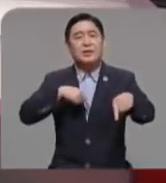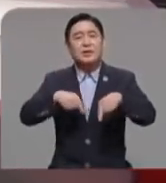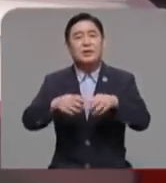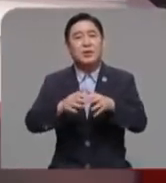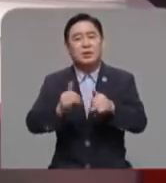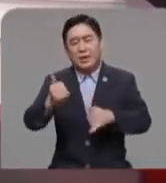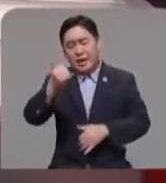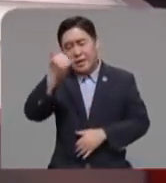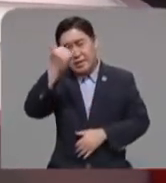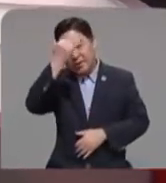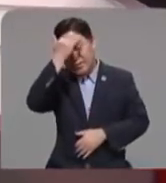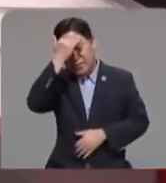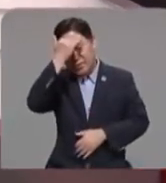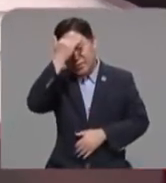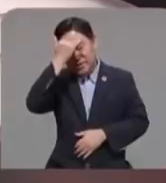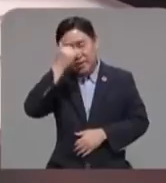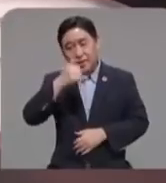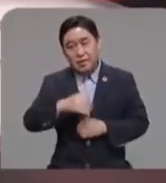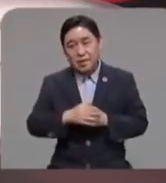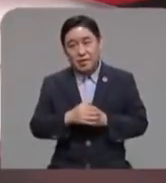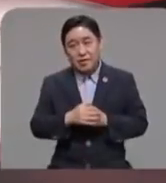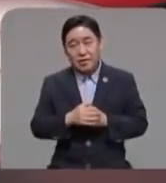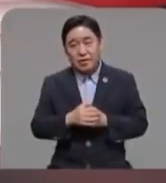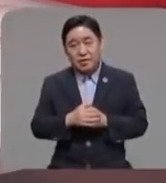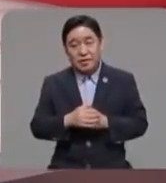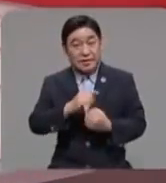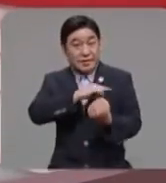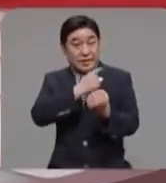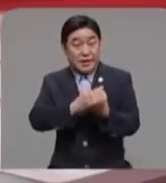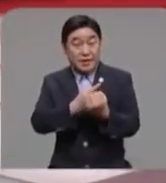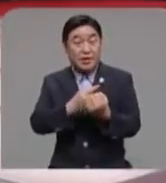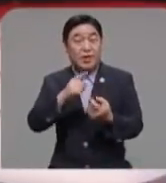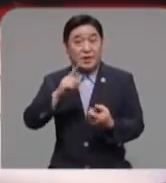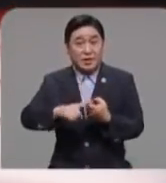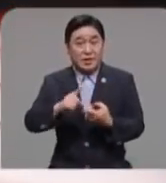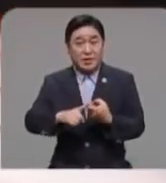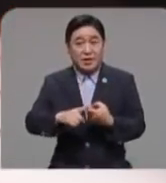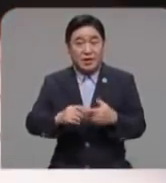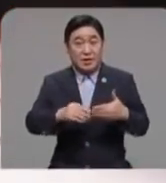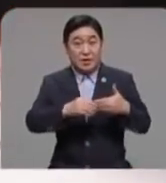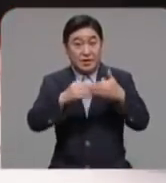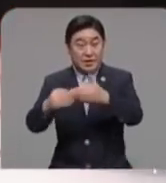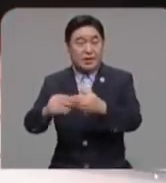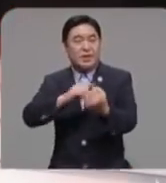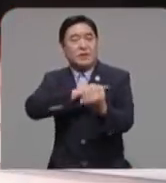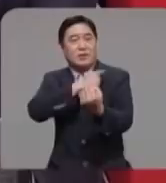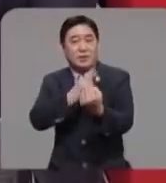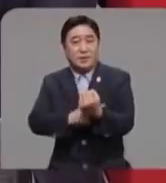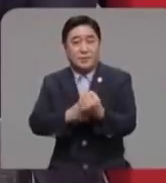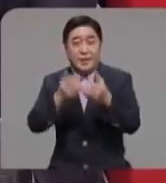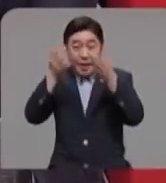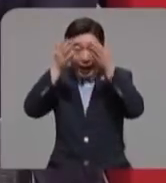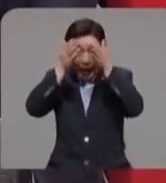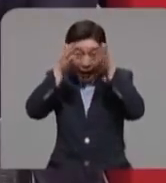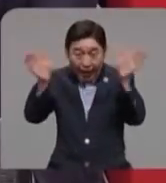지도자의 윤리에, 정치 지도자의 자격은 저는 리더십,